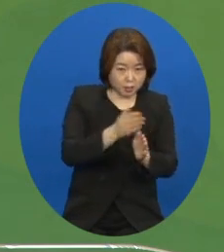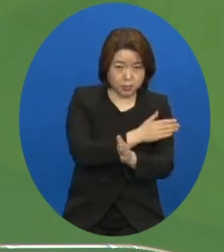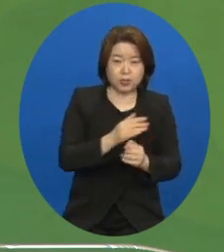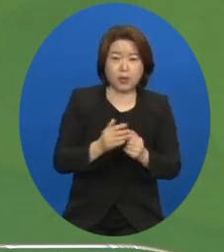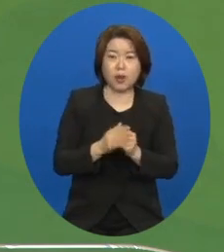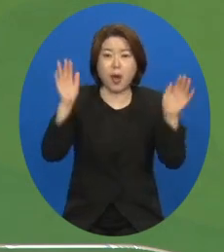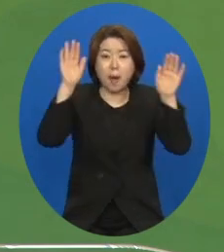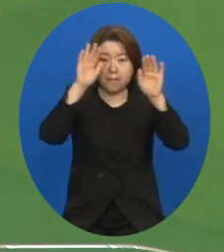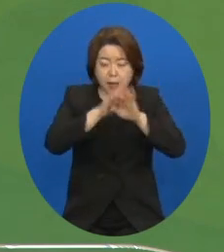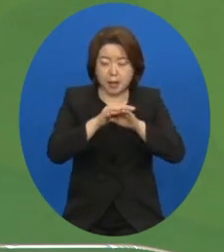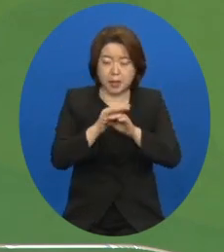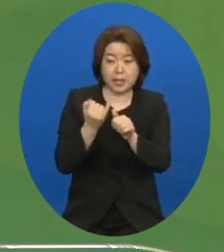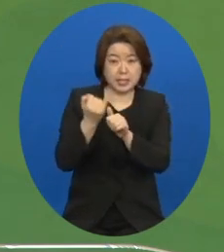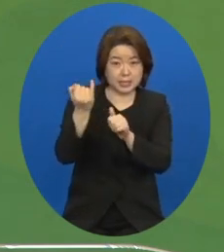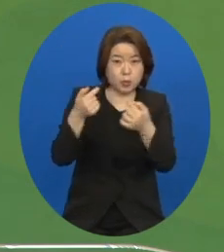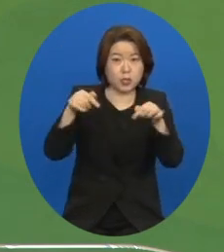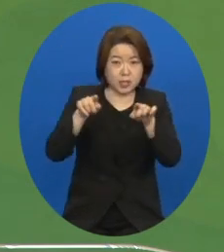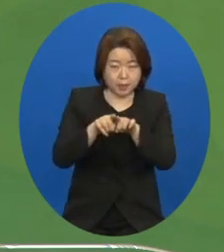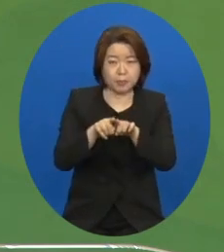밤에 사모님과 함께